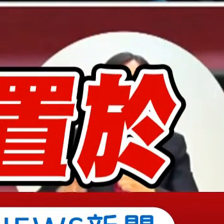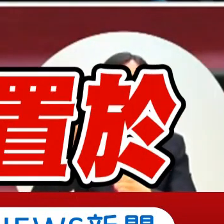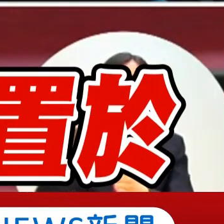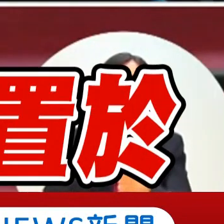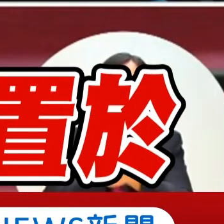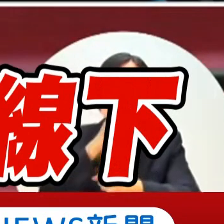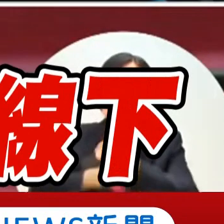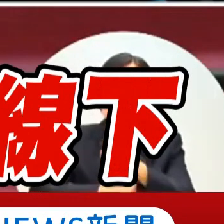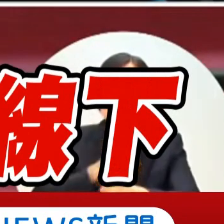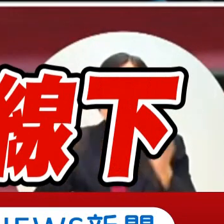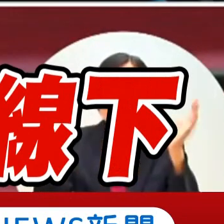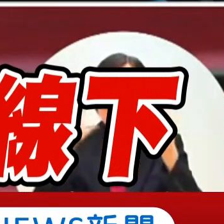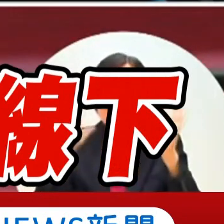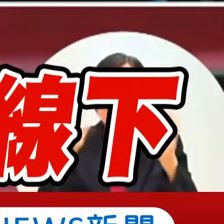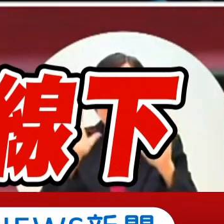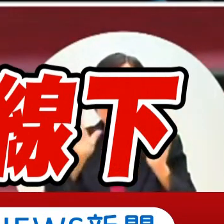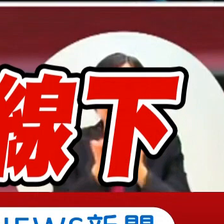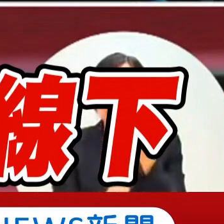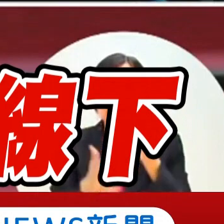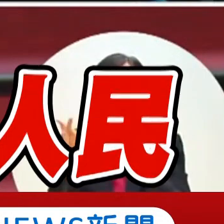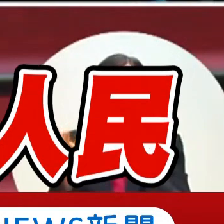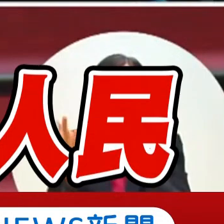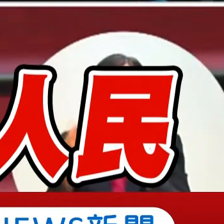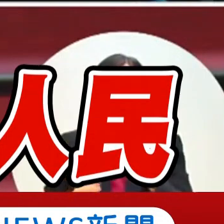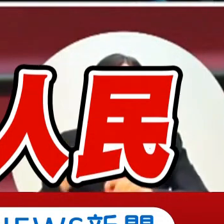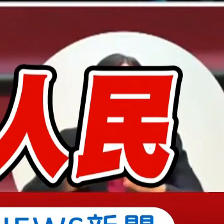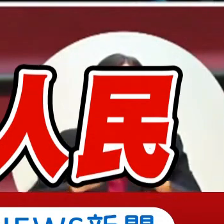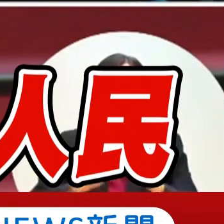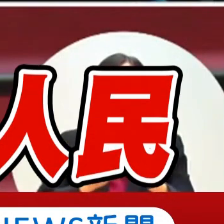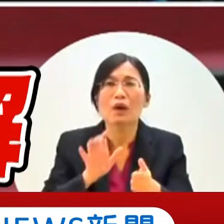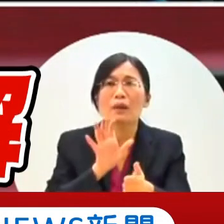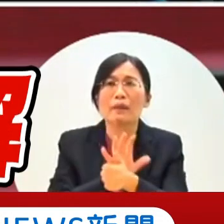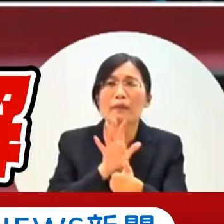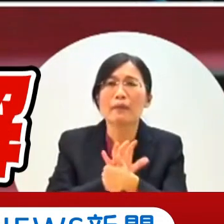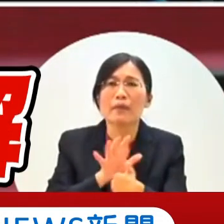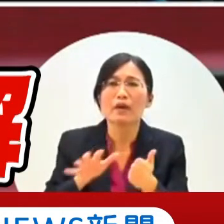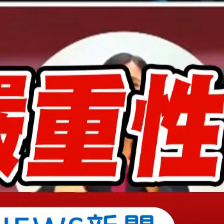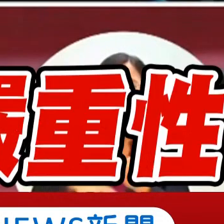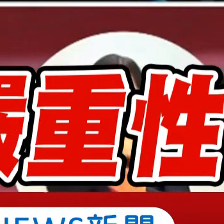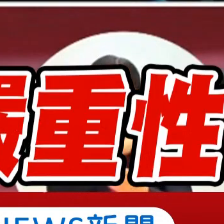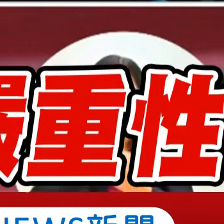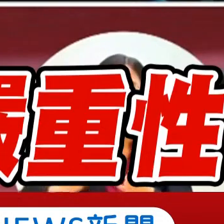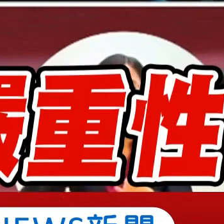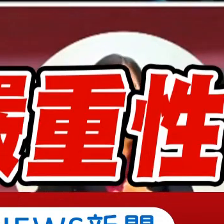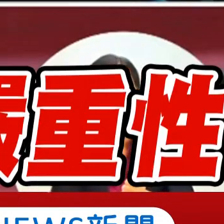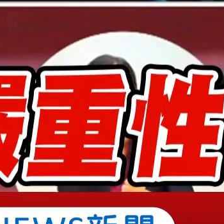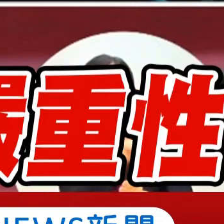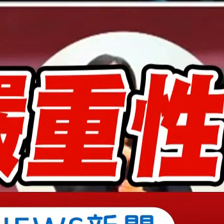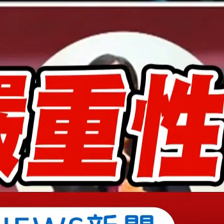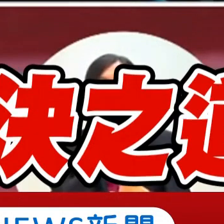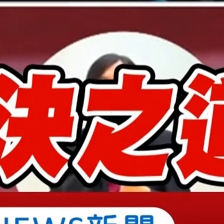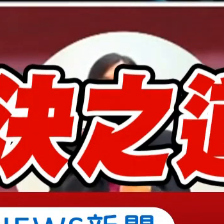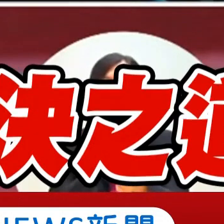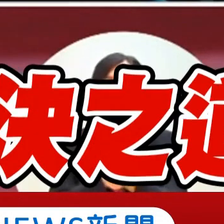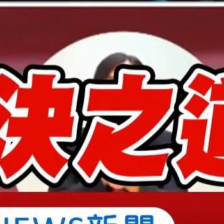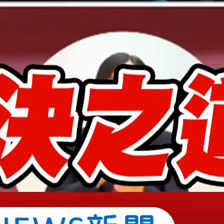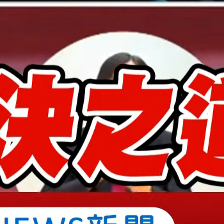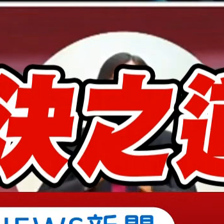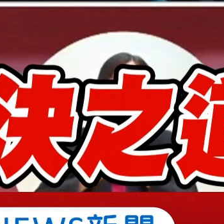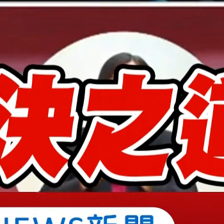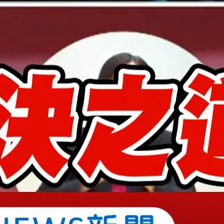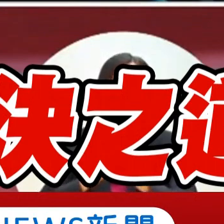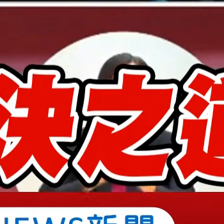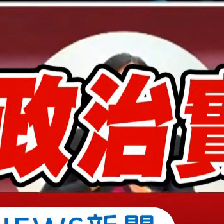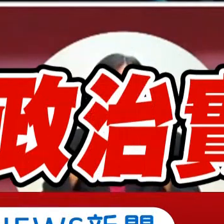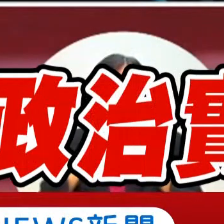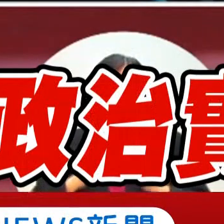此问题置于全台湾的视线下，让全体台湾人民都能了解这个问题的严重性，并共同寻找解